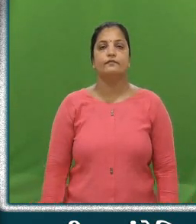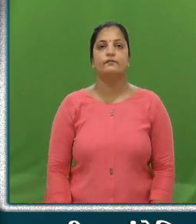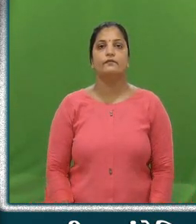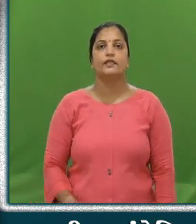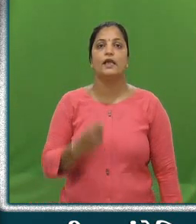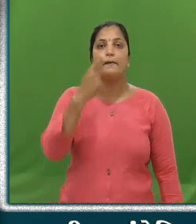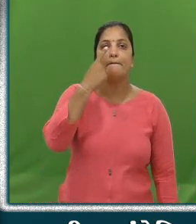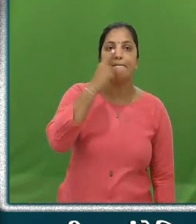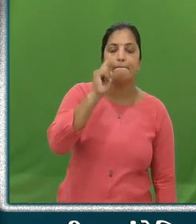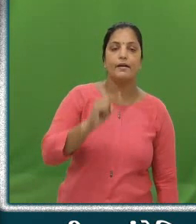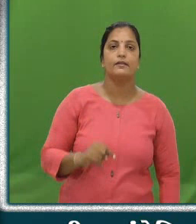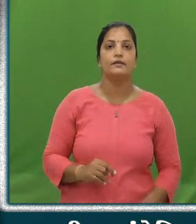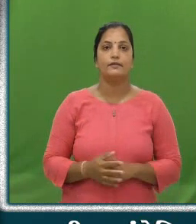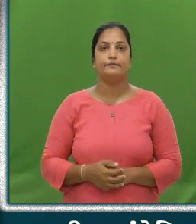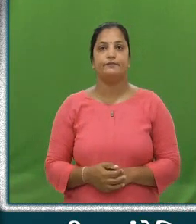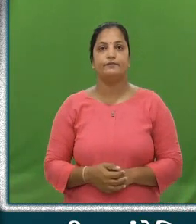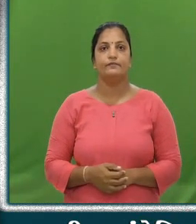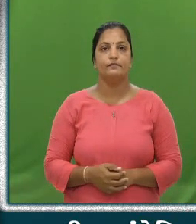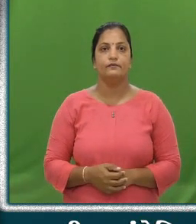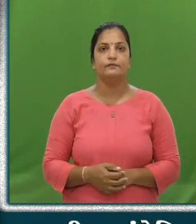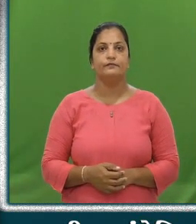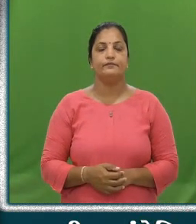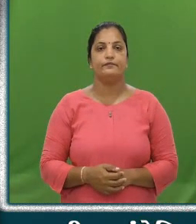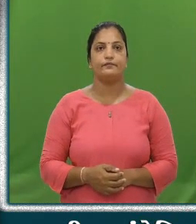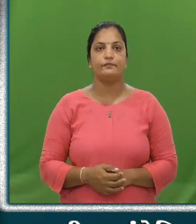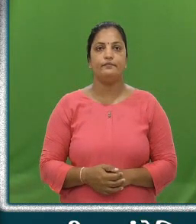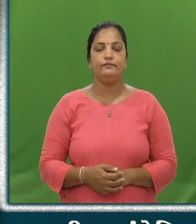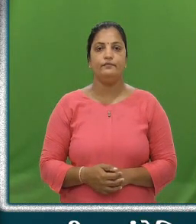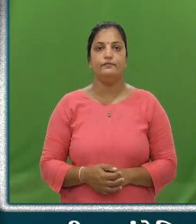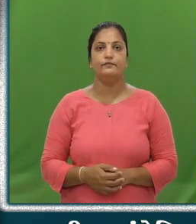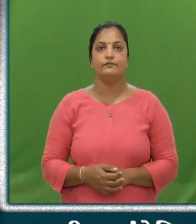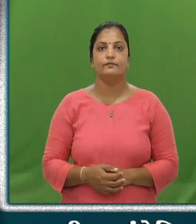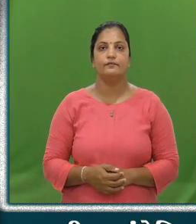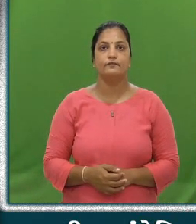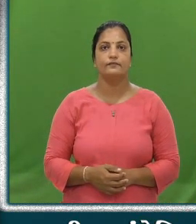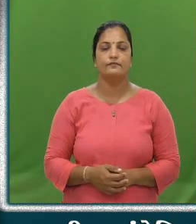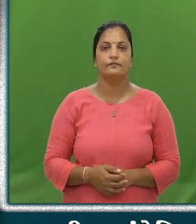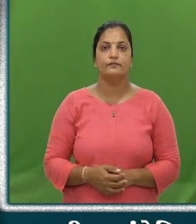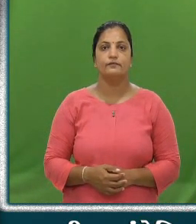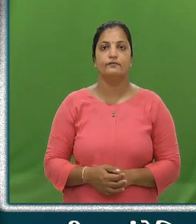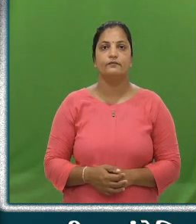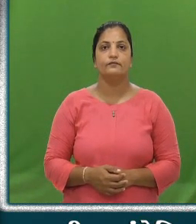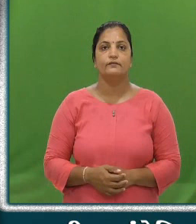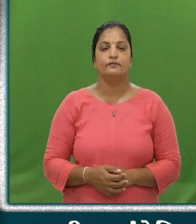તે મધર જે છે એટલે માતા આ રીતે કયા રંગસૂત્ર ધરાવતી હોય તો